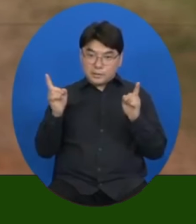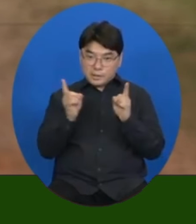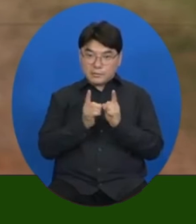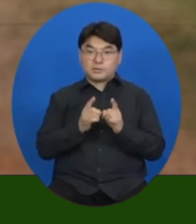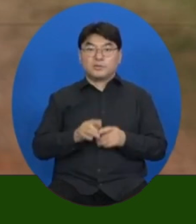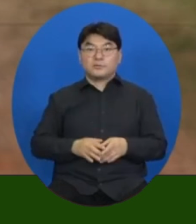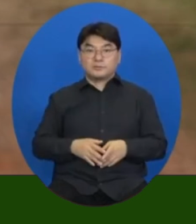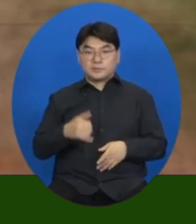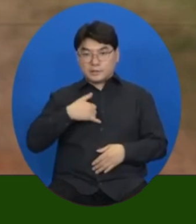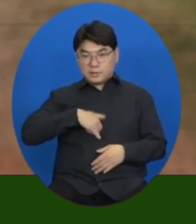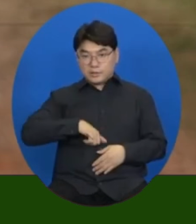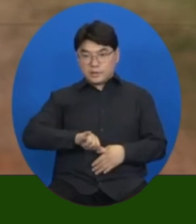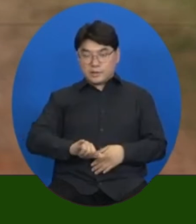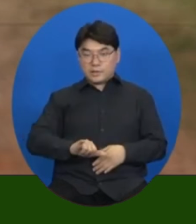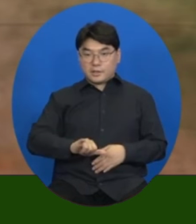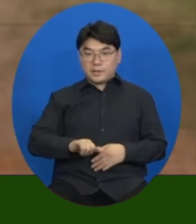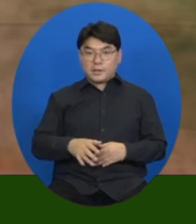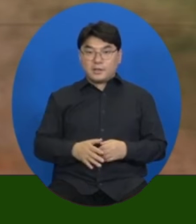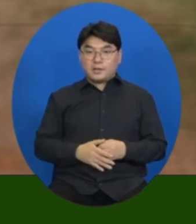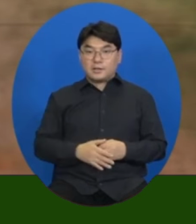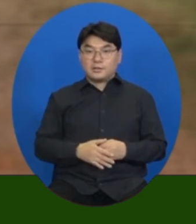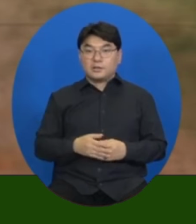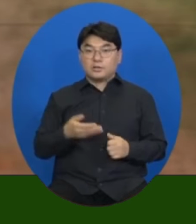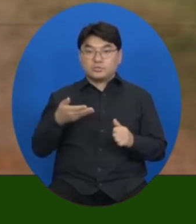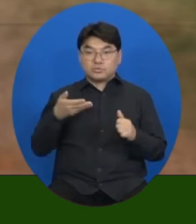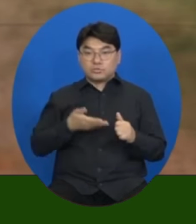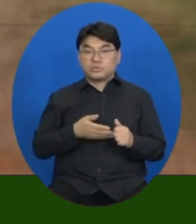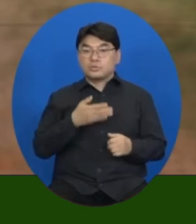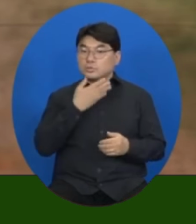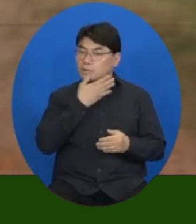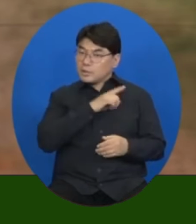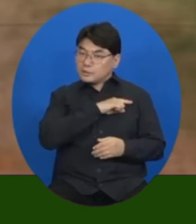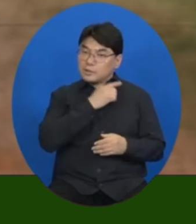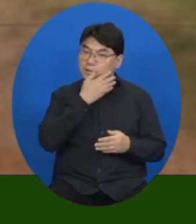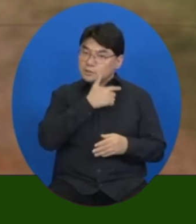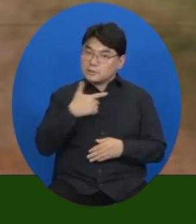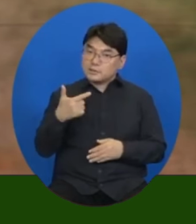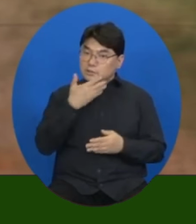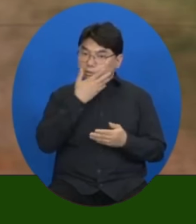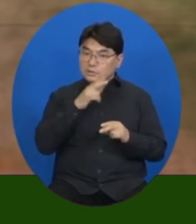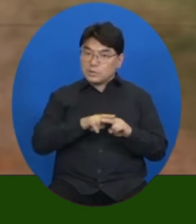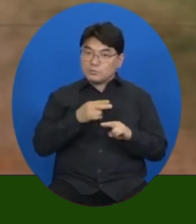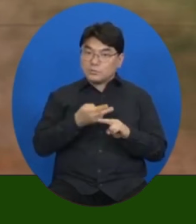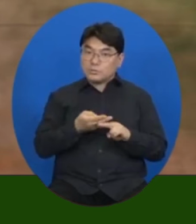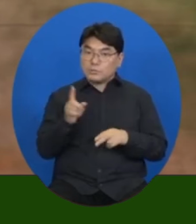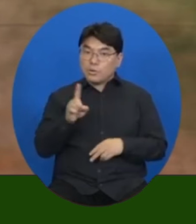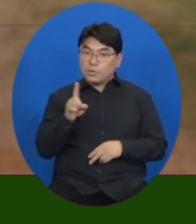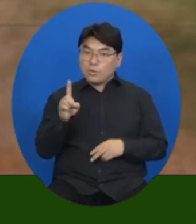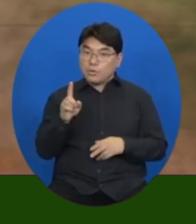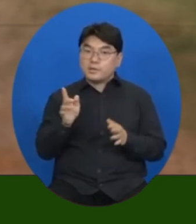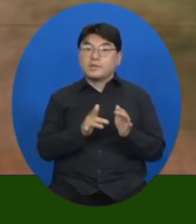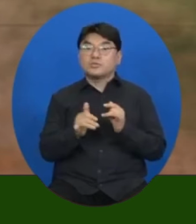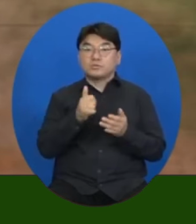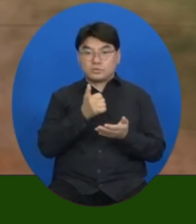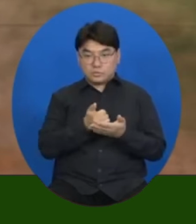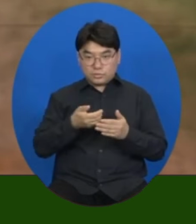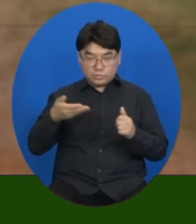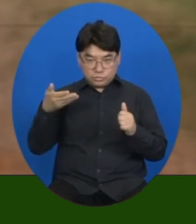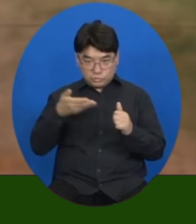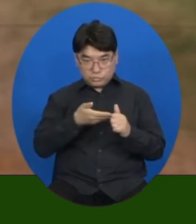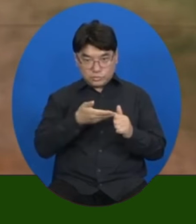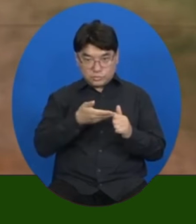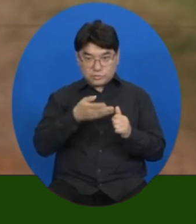중요하고 영원히 변치 않을 유산이 무엇일까요 바로 예수 그리스도를 려주는